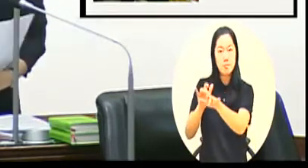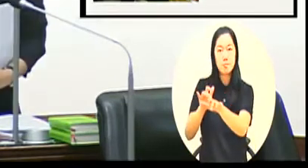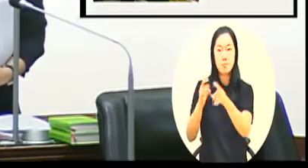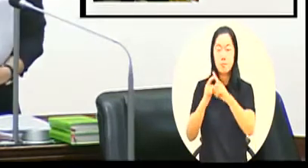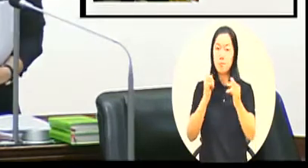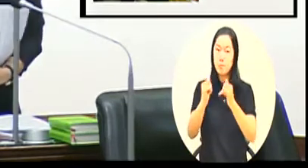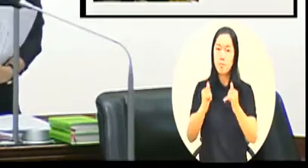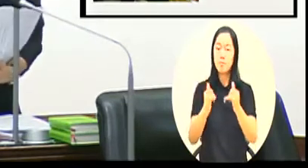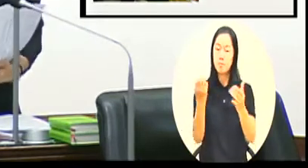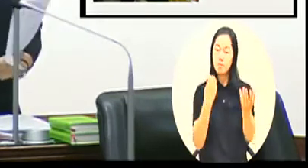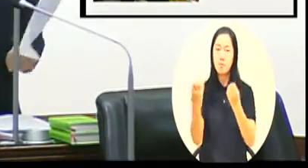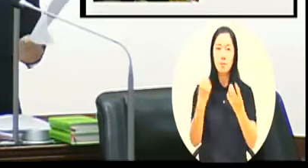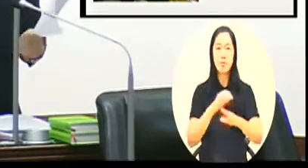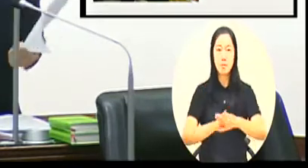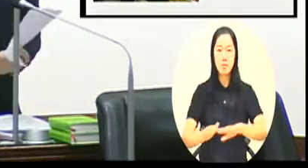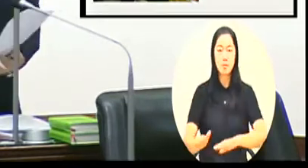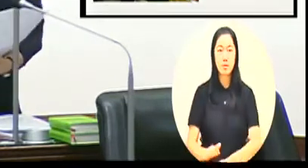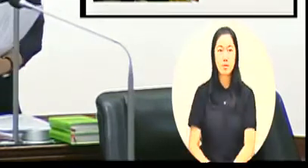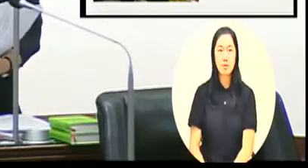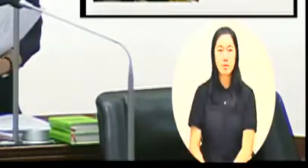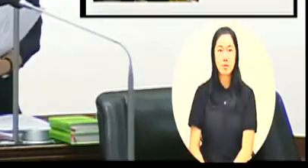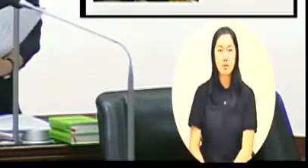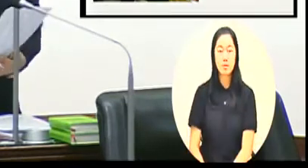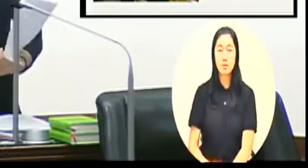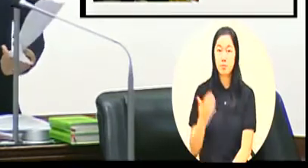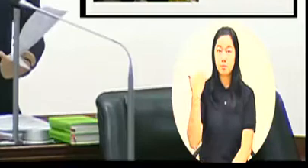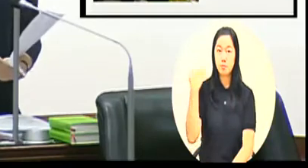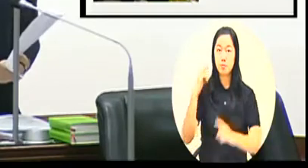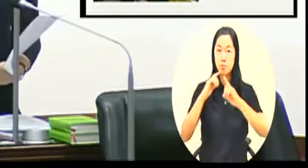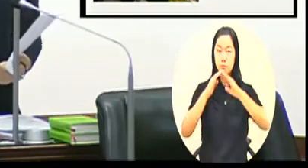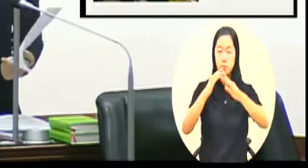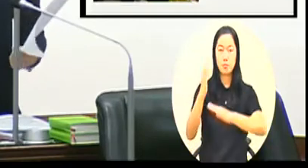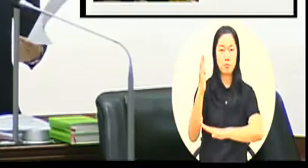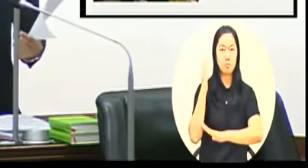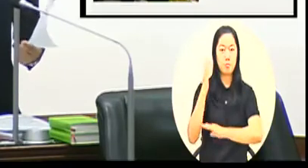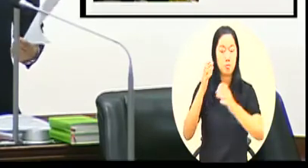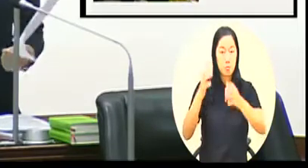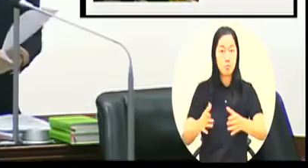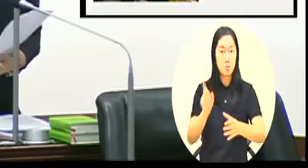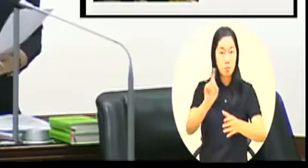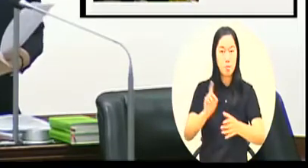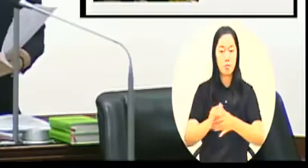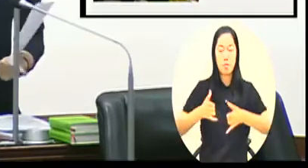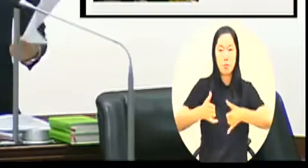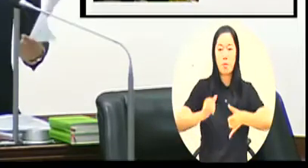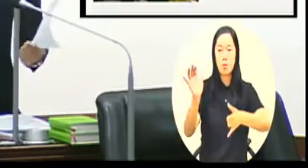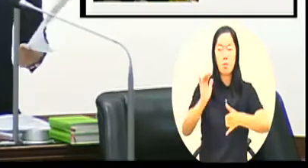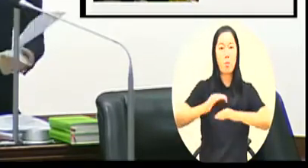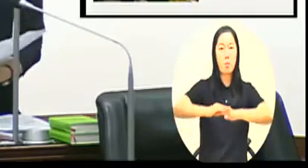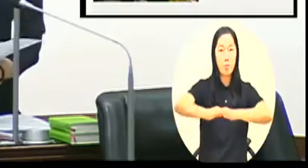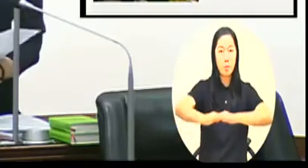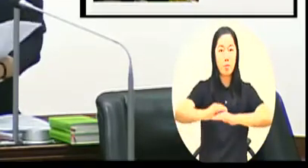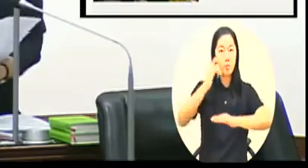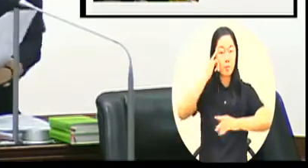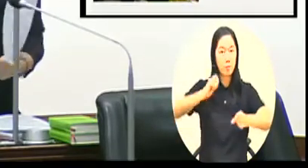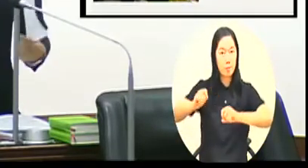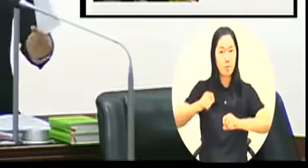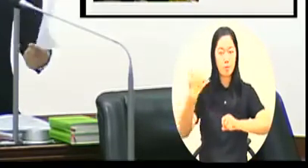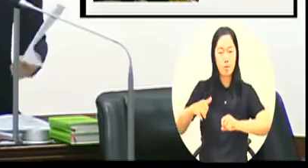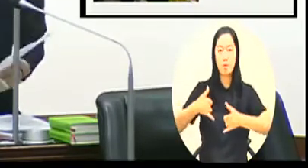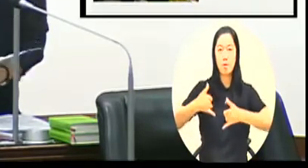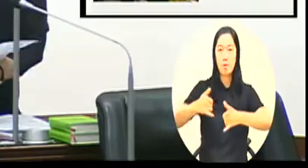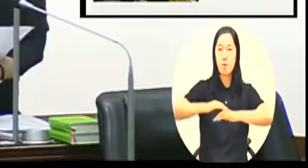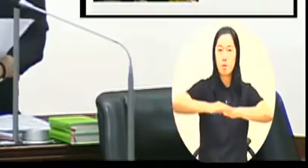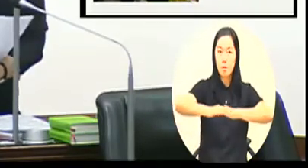陈情。那之前我们高雄市政府有办了一个路不平的专案哈，路平专案哈，那等于是